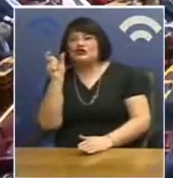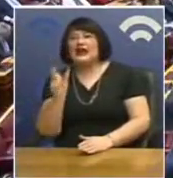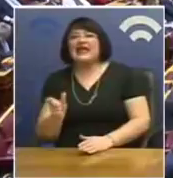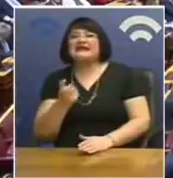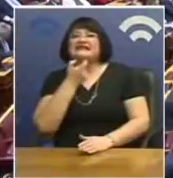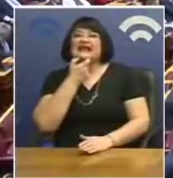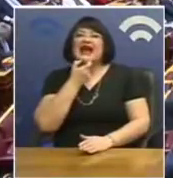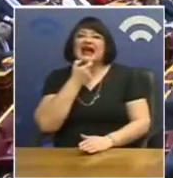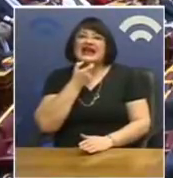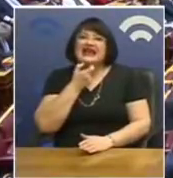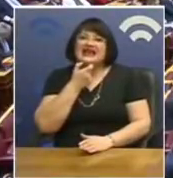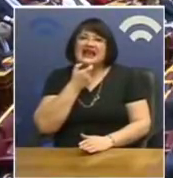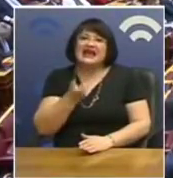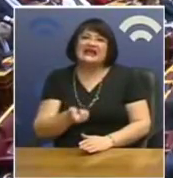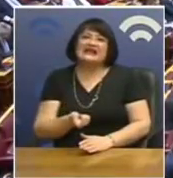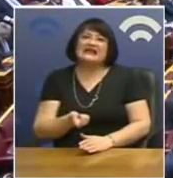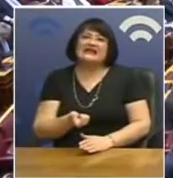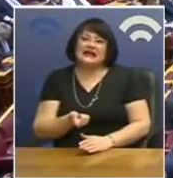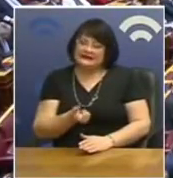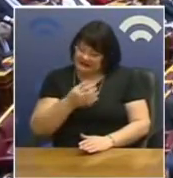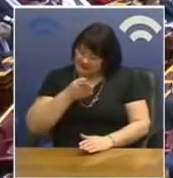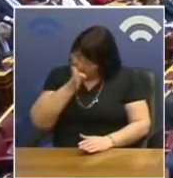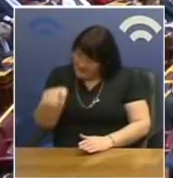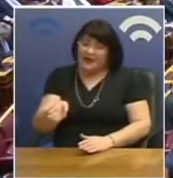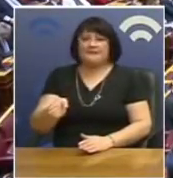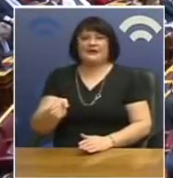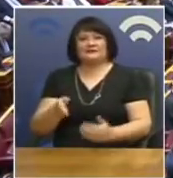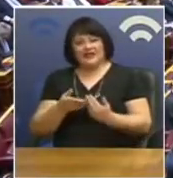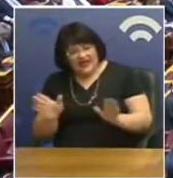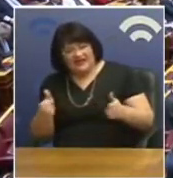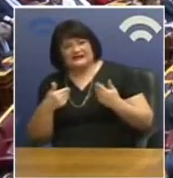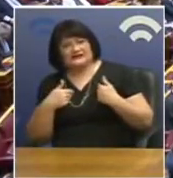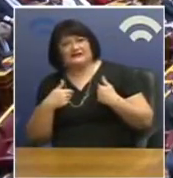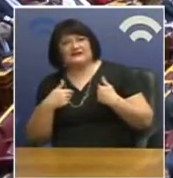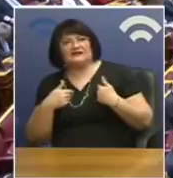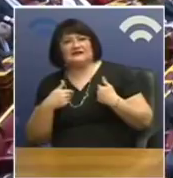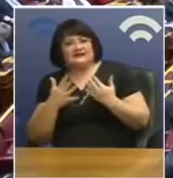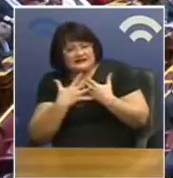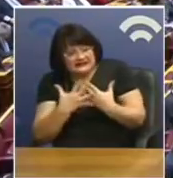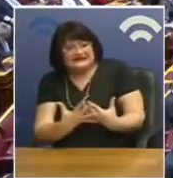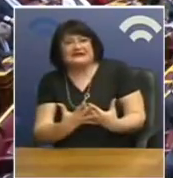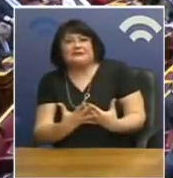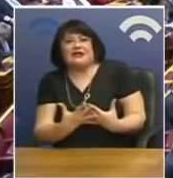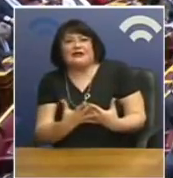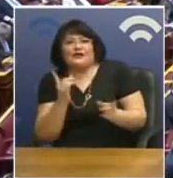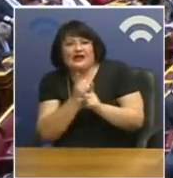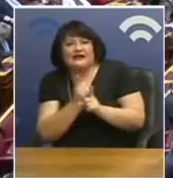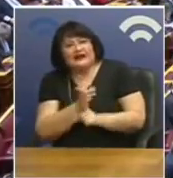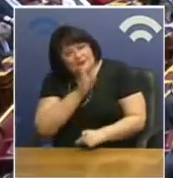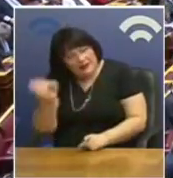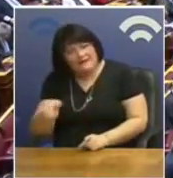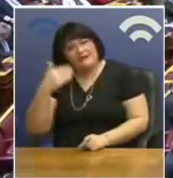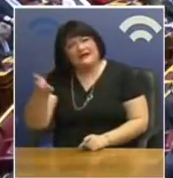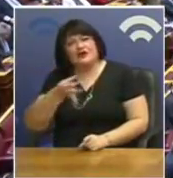προφέρετε Κολάμπια, TAT προφέρετε. Λοιπόν, είμαι στη διάθεσή σας όμως, γιατί σας συμπαθώ κιόλας εσάς ιδιαίτερα. Είμαι στη διάθεσή σας.